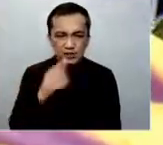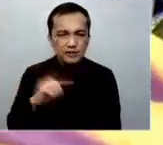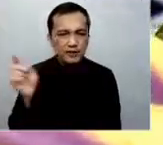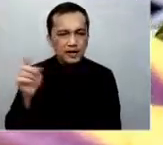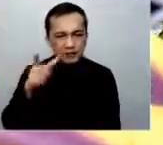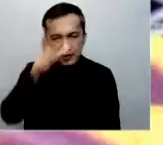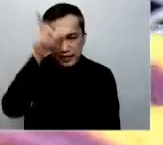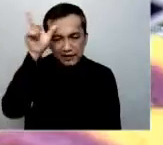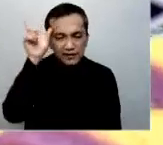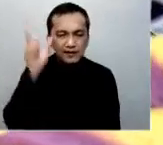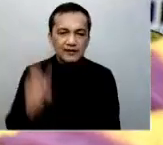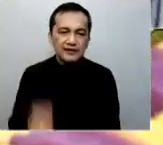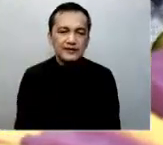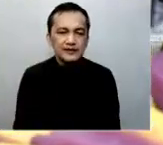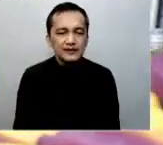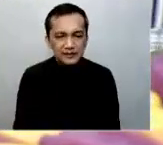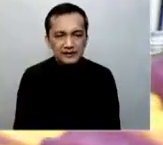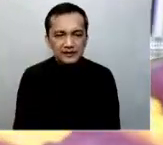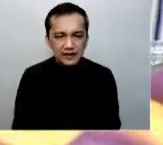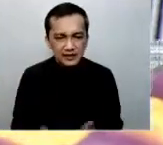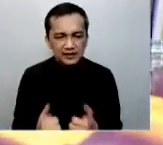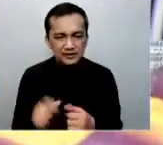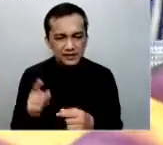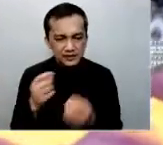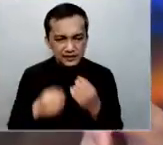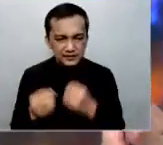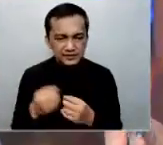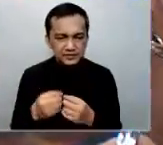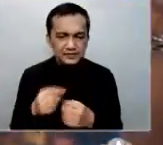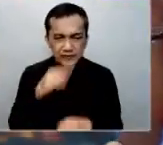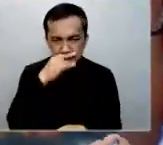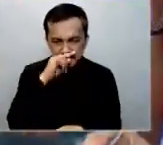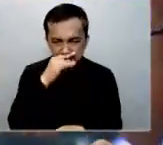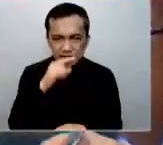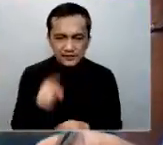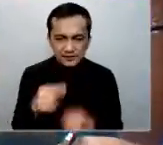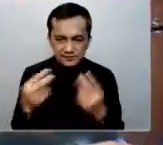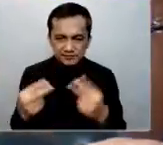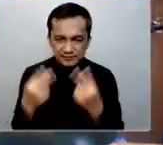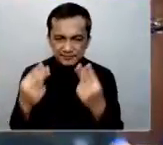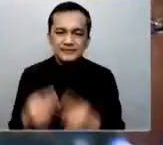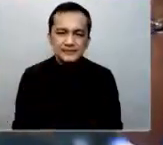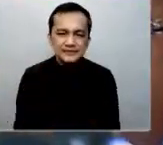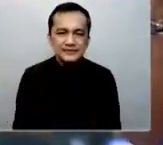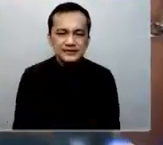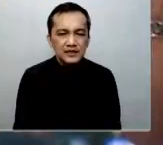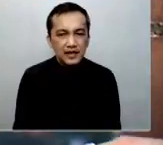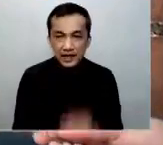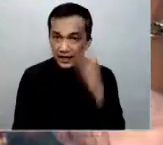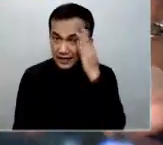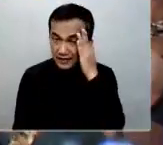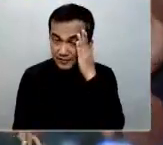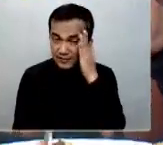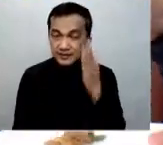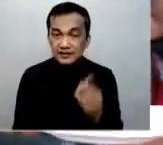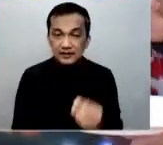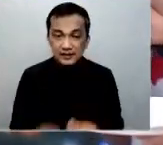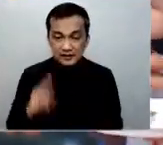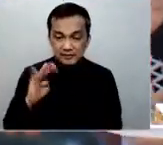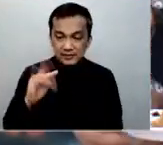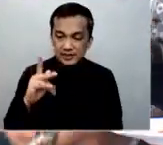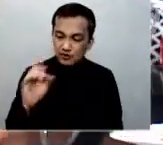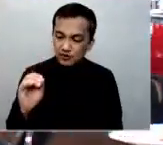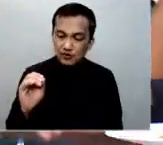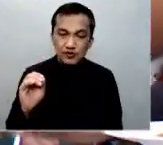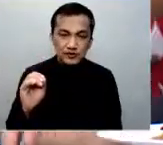Ano nga ba itong mga kinakain natin para sa mga kids na nanonood sa atin? Alam nyo ba na itong biko o sa